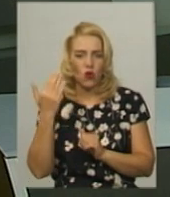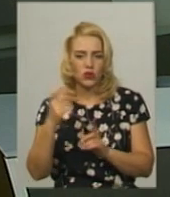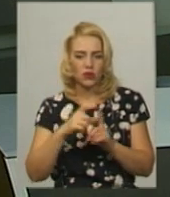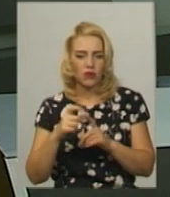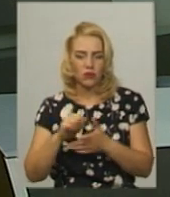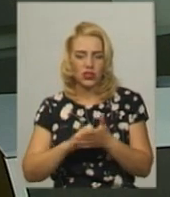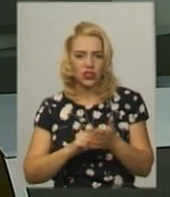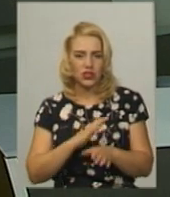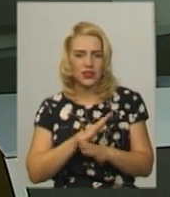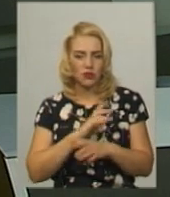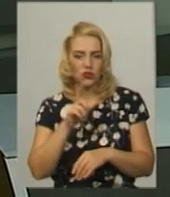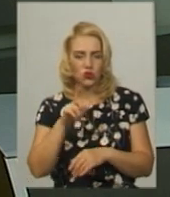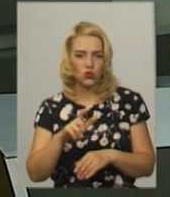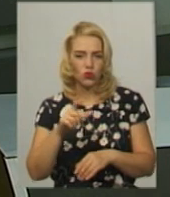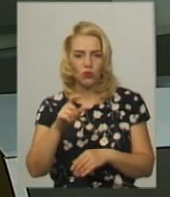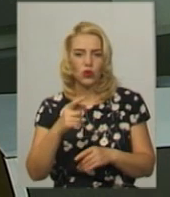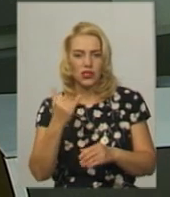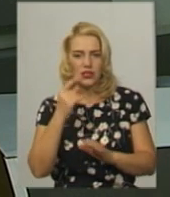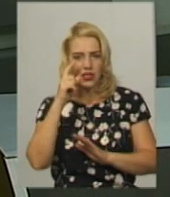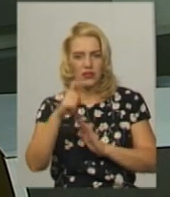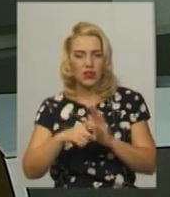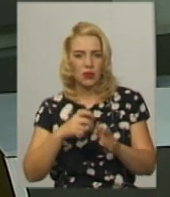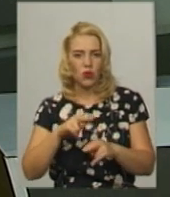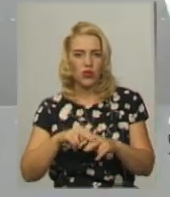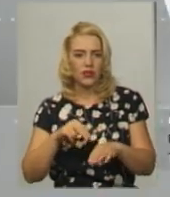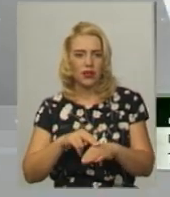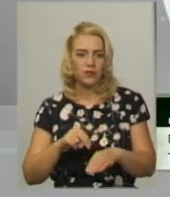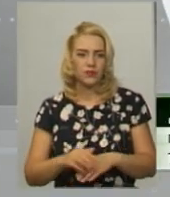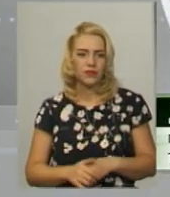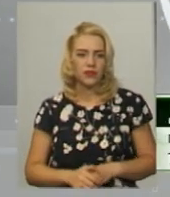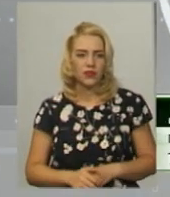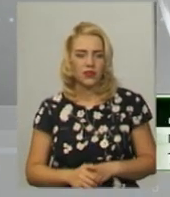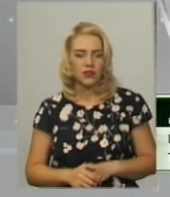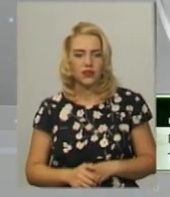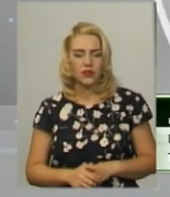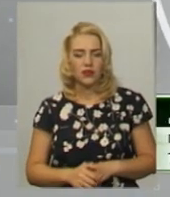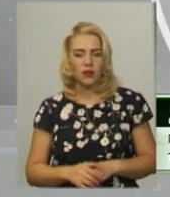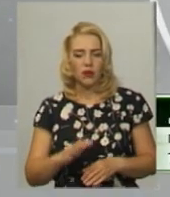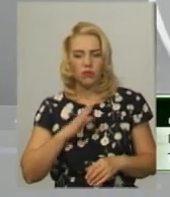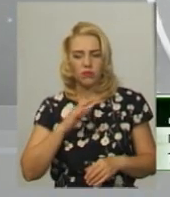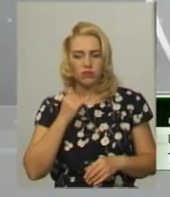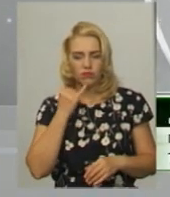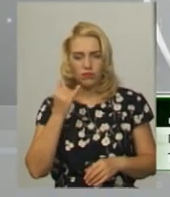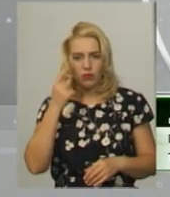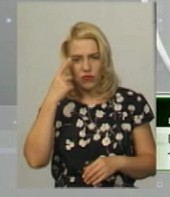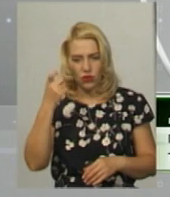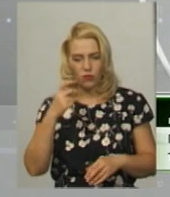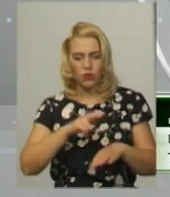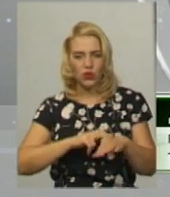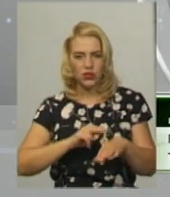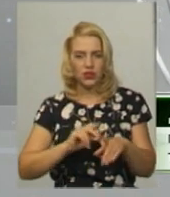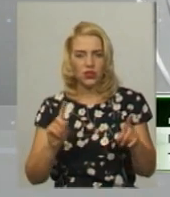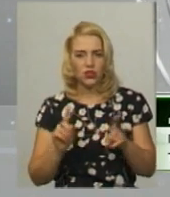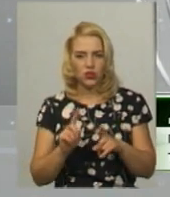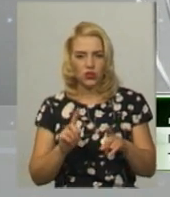причини смерті та особу загиблого встановлює поліція. До служби порятунку надійшло повідомлення від працівників поліції про те,